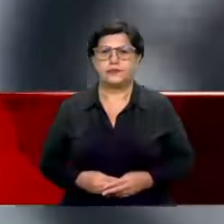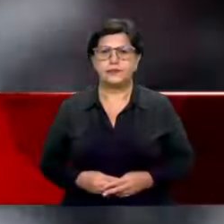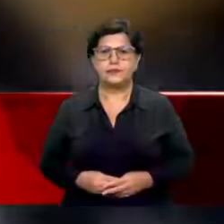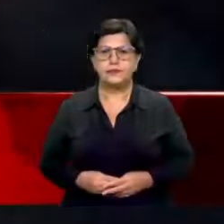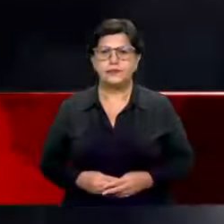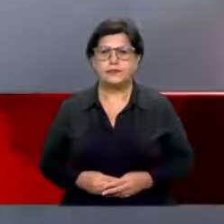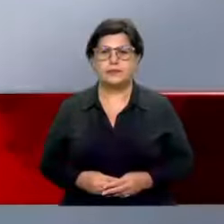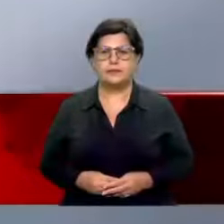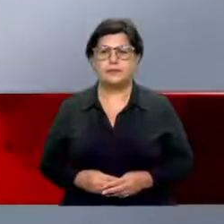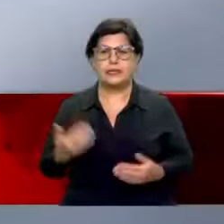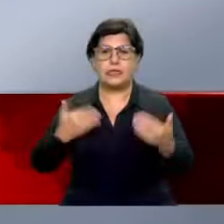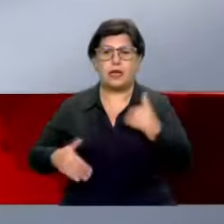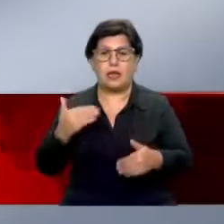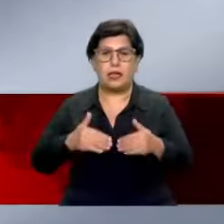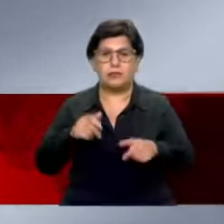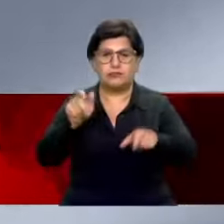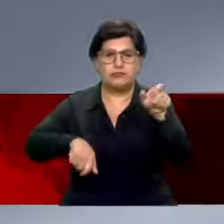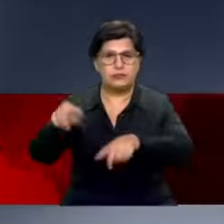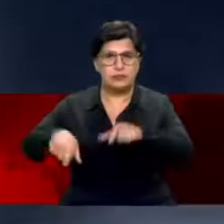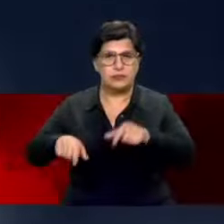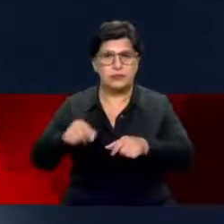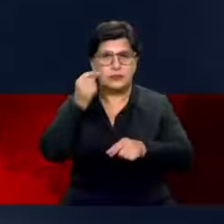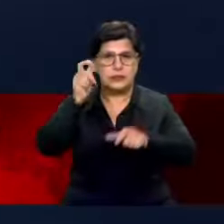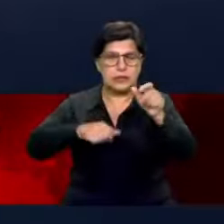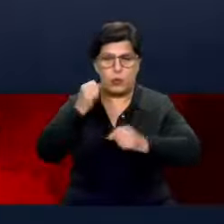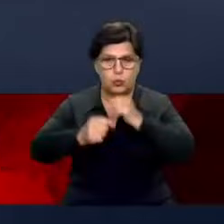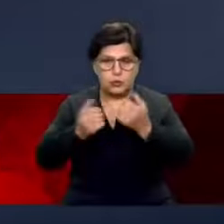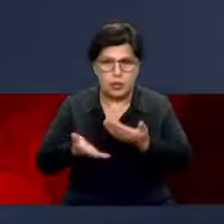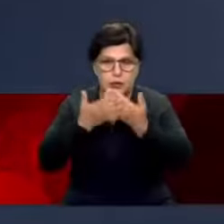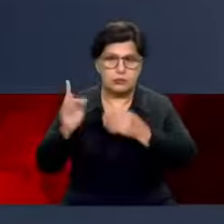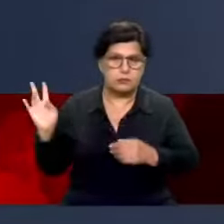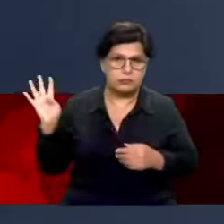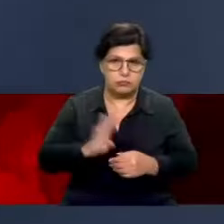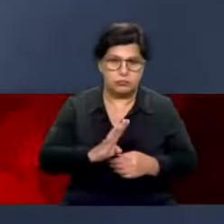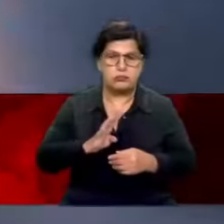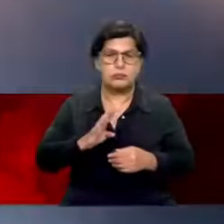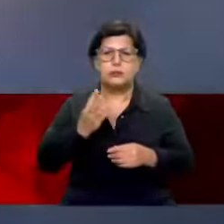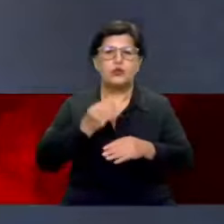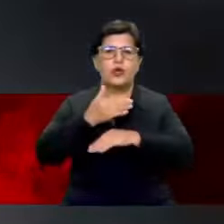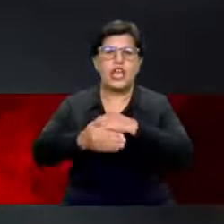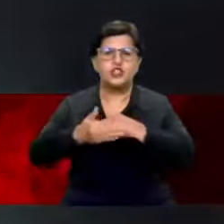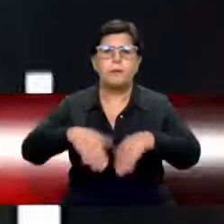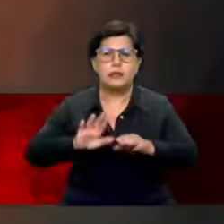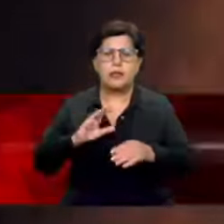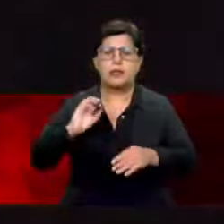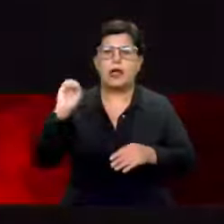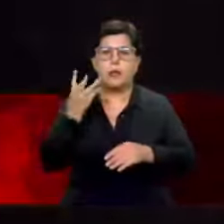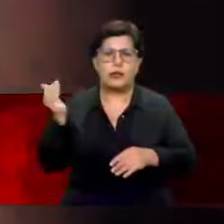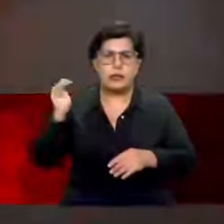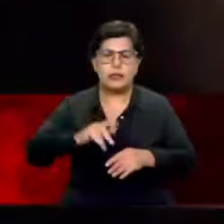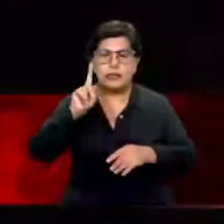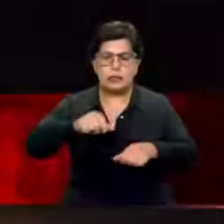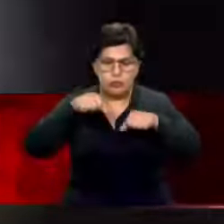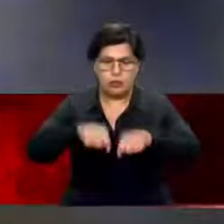Bacağından vurmuşlar. Yaralananların yardımına çevredekiler koştu. Çok geçmeden sağlık ekipleri de olay yerindeydi. İlk müdahaleyi de